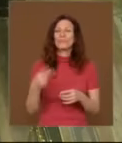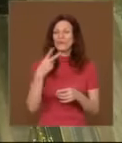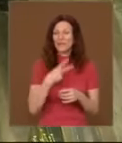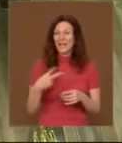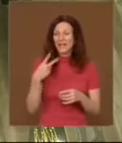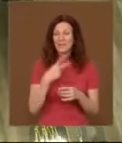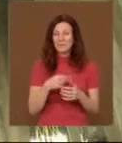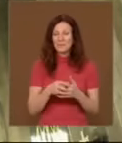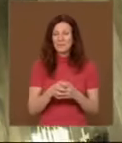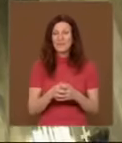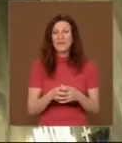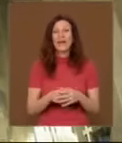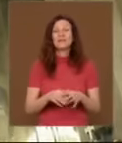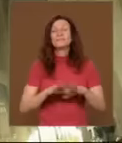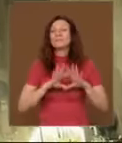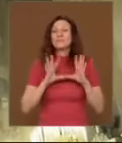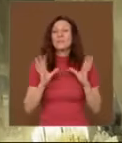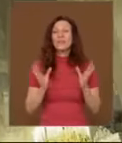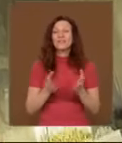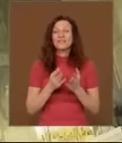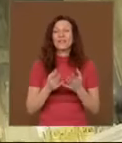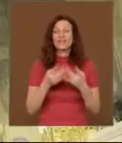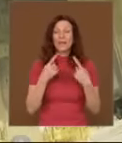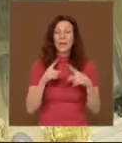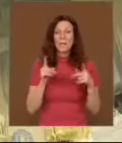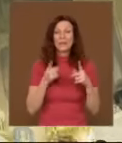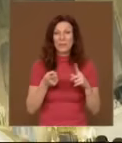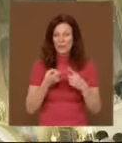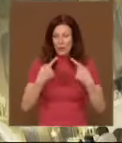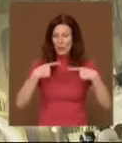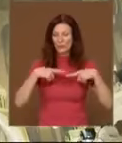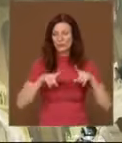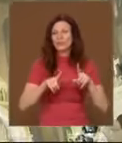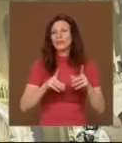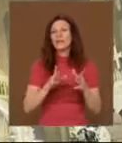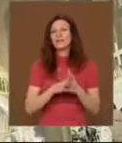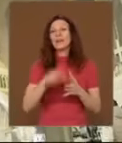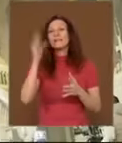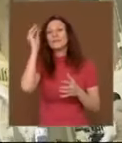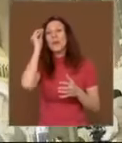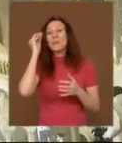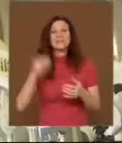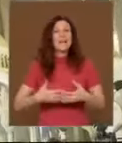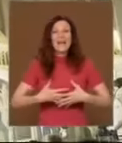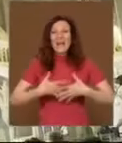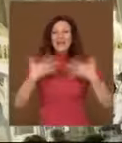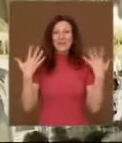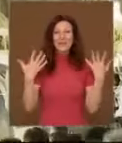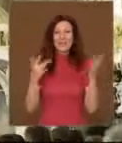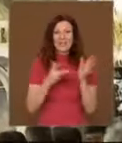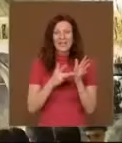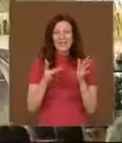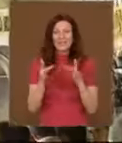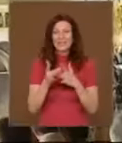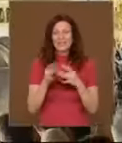Песнопенията от празничната възкресна утрина са посветени на радостта от Христовото възкресение, както